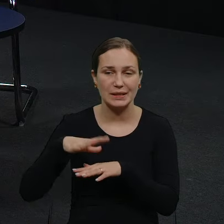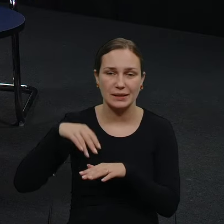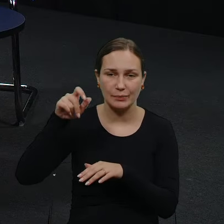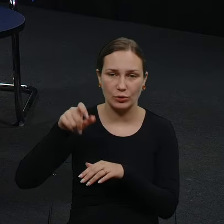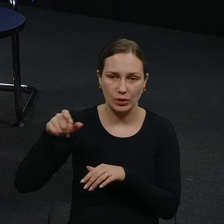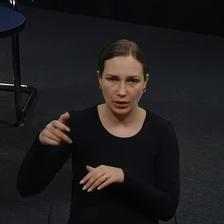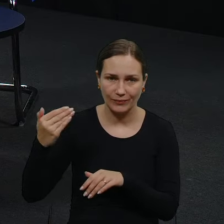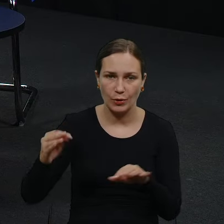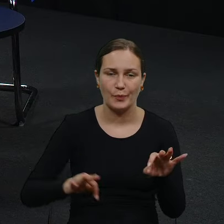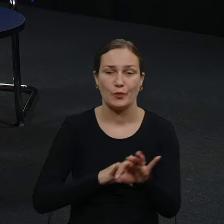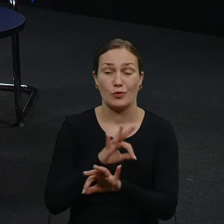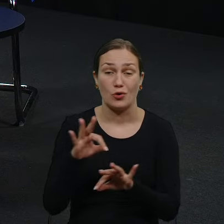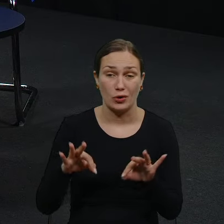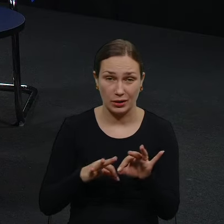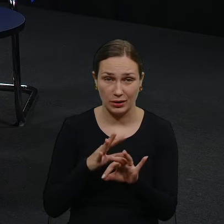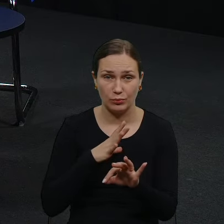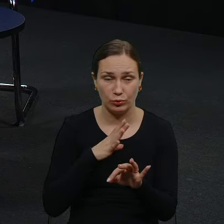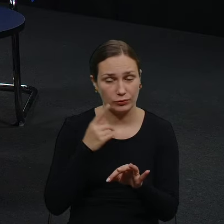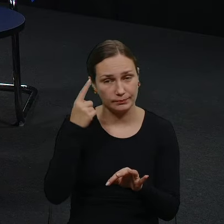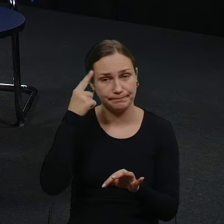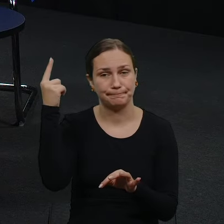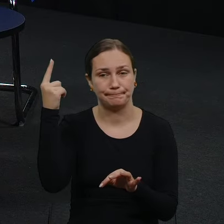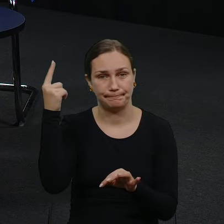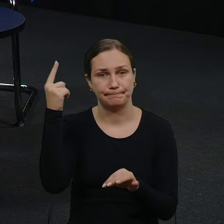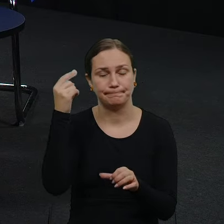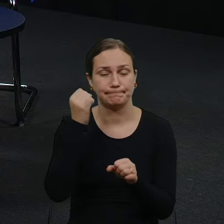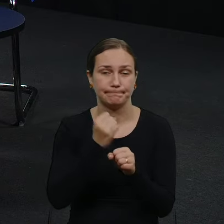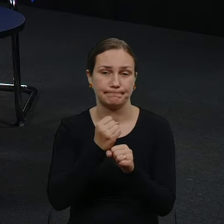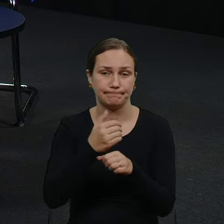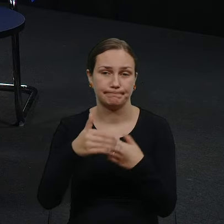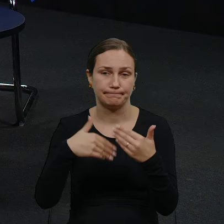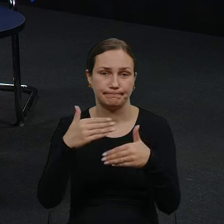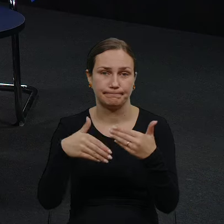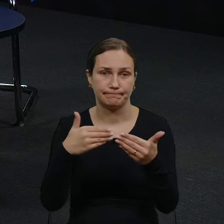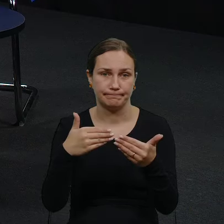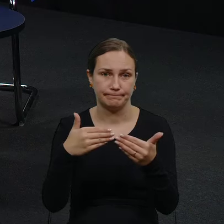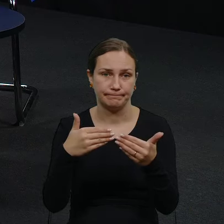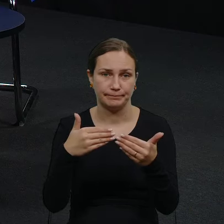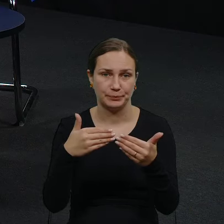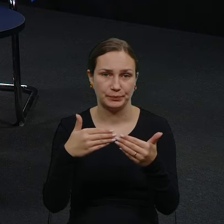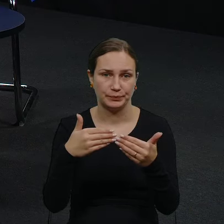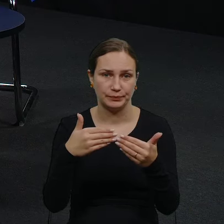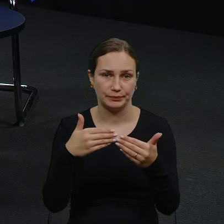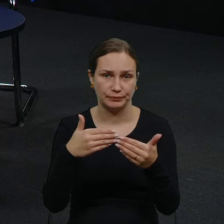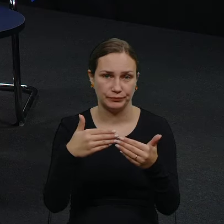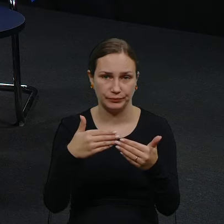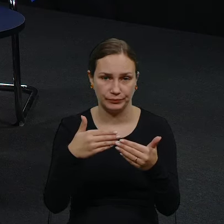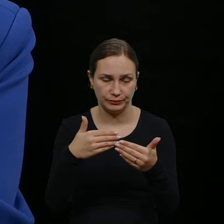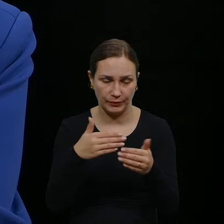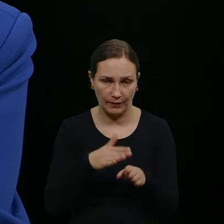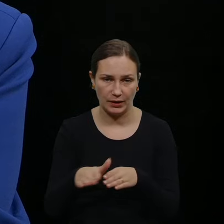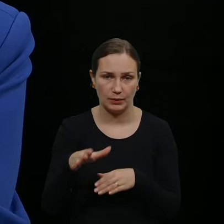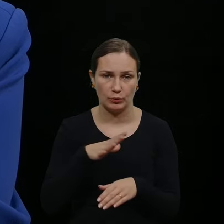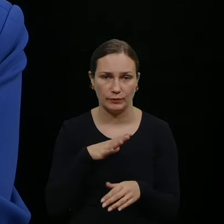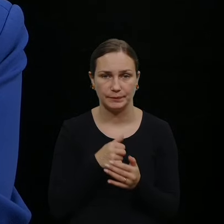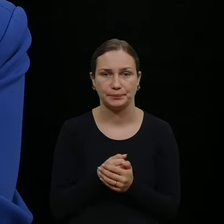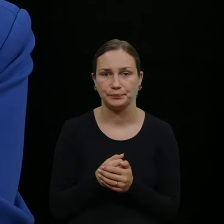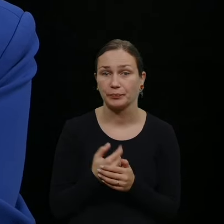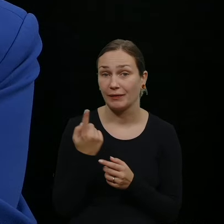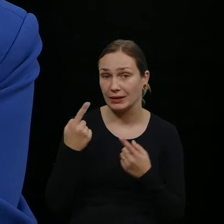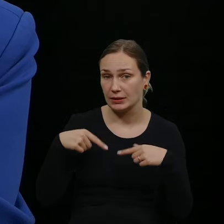tie projektai, reiškia, buvo inicijuoti ir jie įgavo kvėpavimą ir gyvenimą. Gerai, jūs dar nepaminėjot